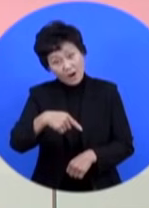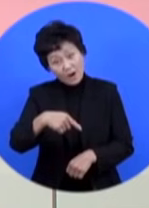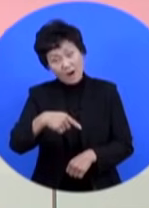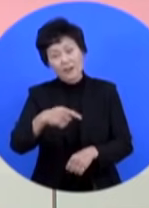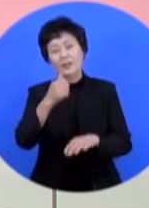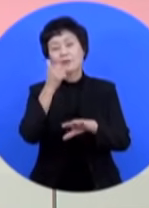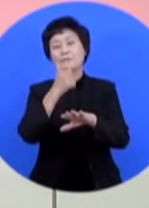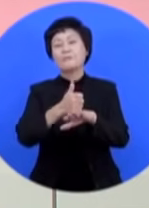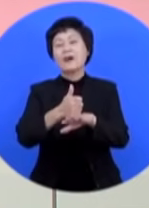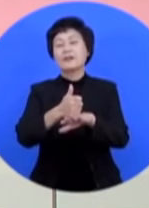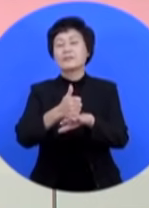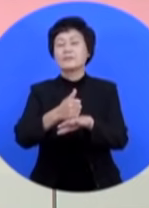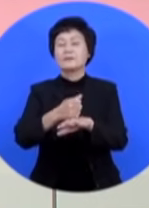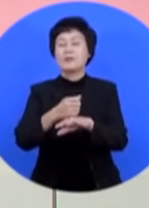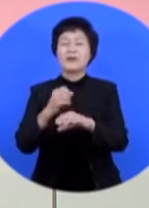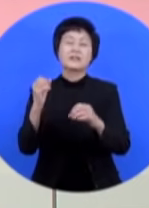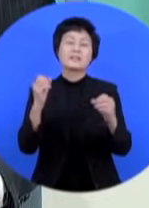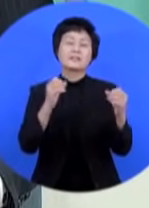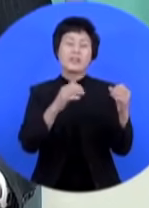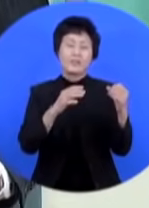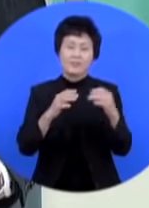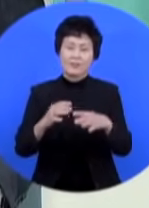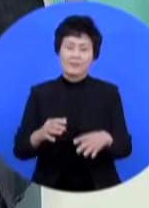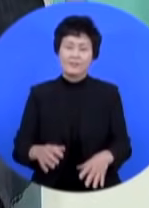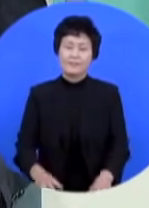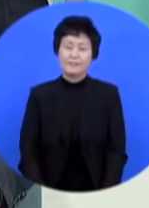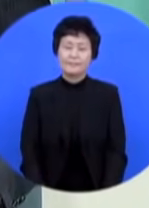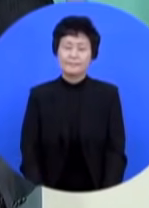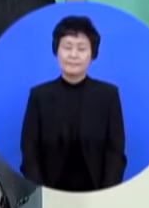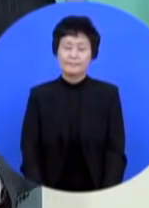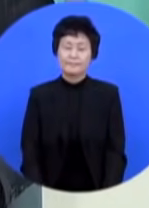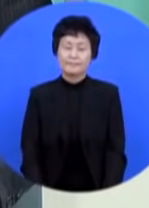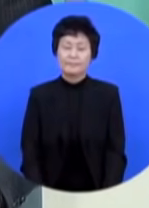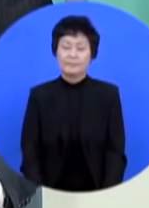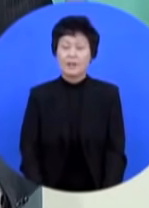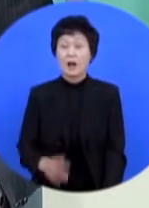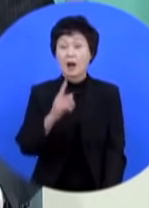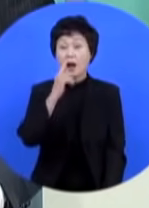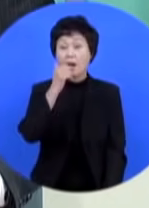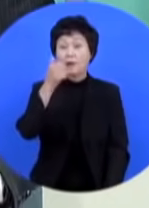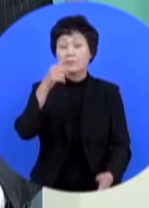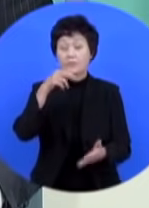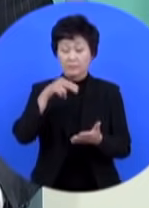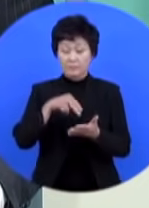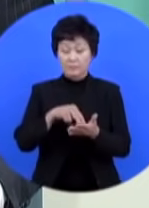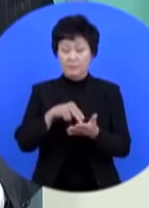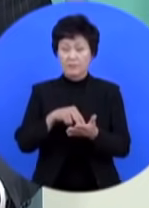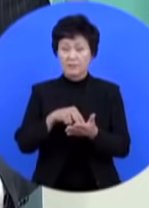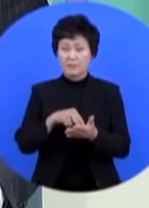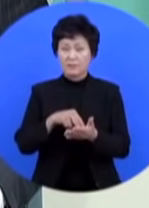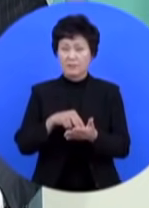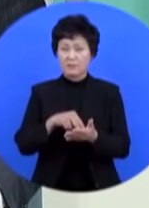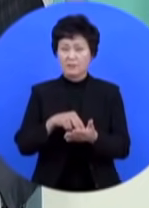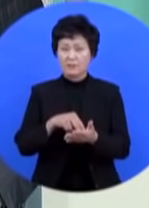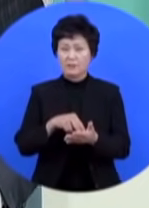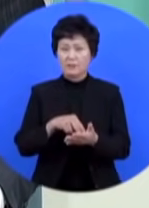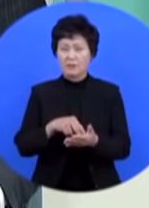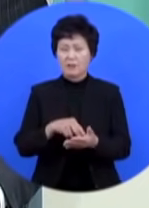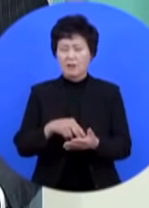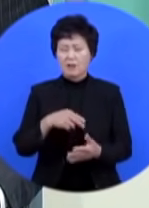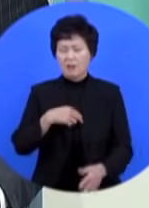얘기였습니다. 그러면 네. 아버님 입장에서 그런 말은 내가 괜히